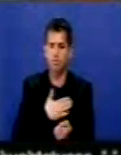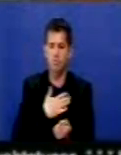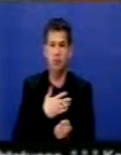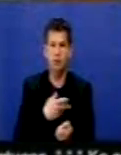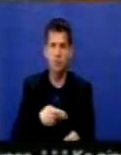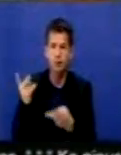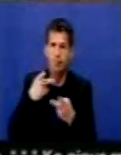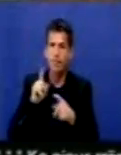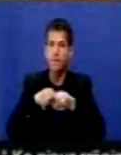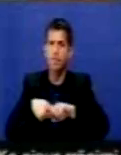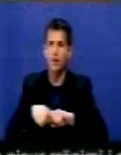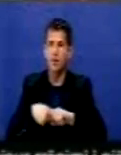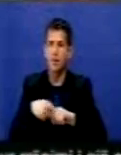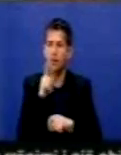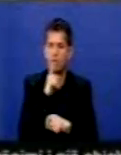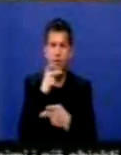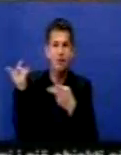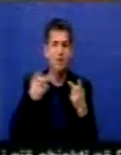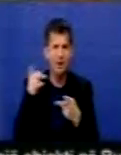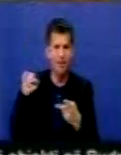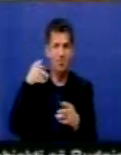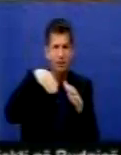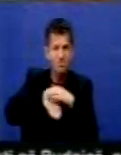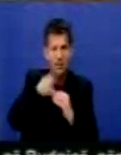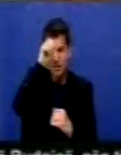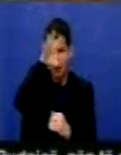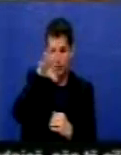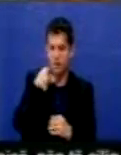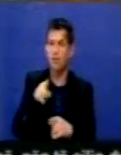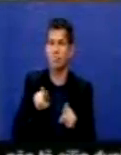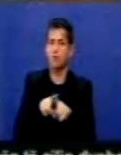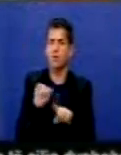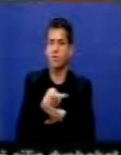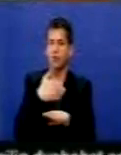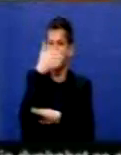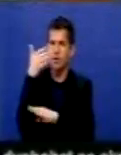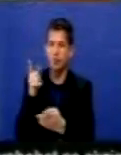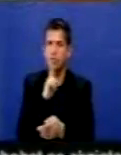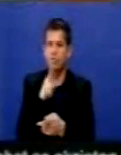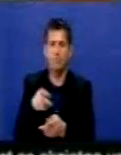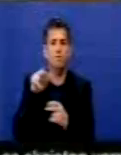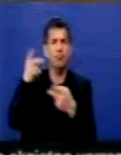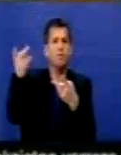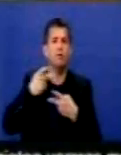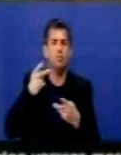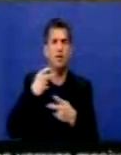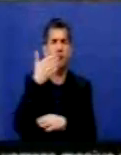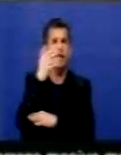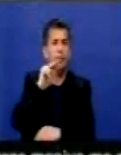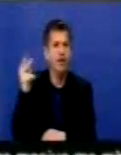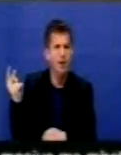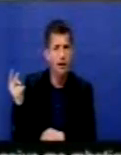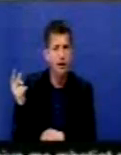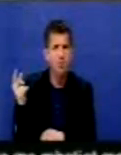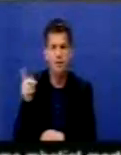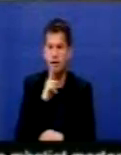furnizohet me repromaterial nga minirat e Trepqës, edhe kjo njëjtë si ndërmarrje publike, por këtë furnizim mund ta bëjë me cilën do ndërmarrje tjetër e